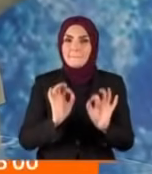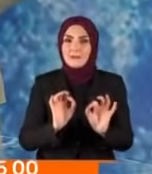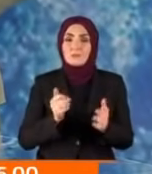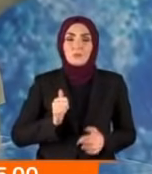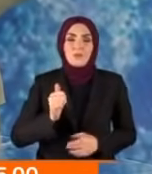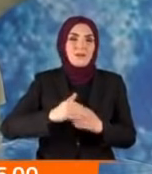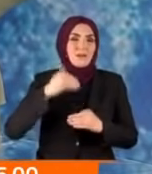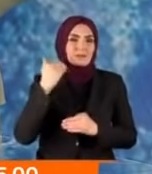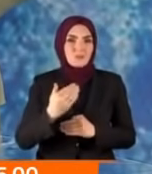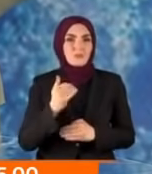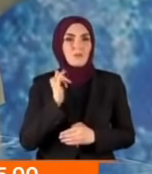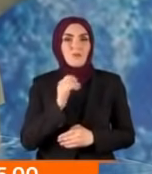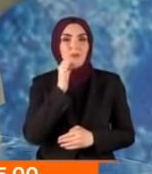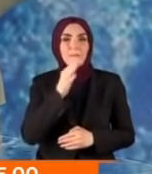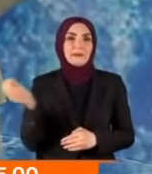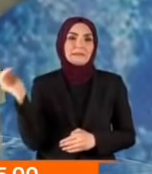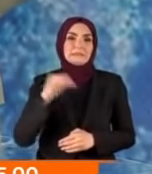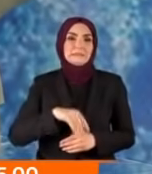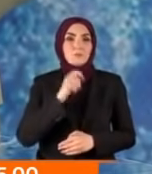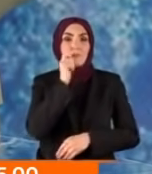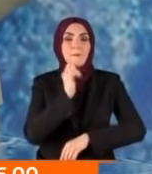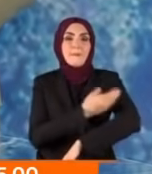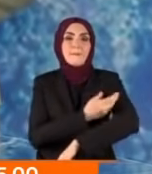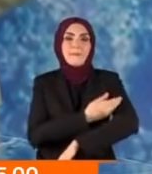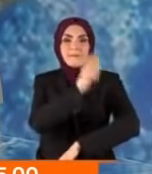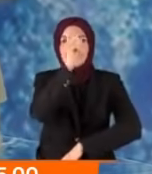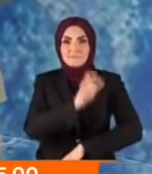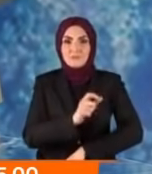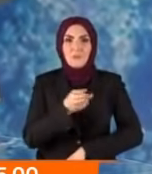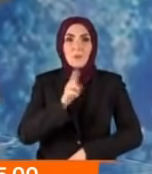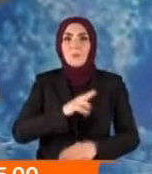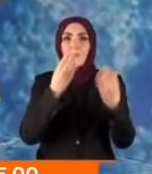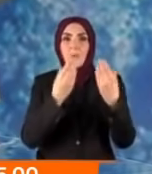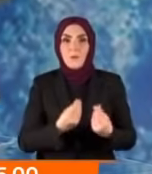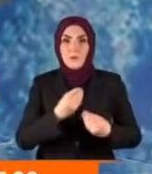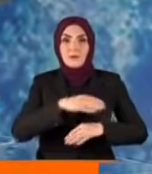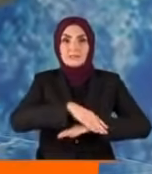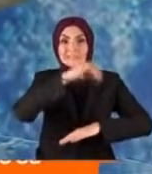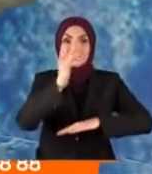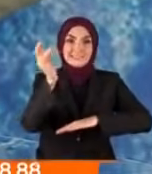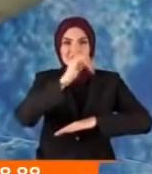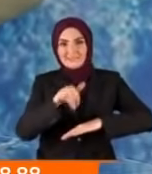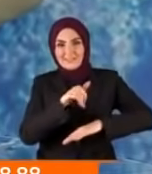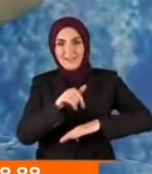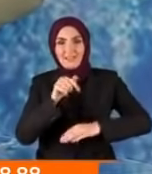geldi. Ukraynalı dağcının cansız bedeni zirvenin hemen alt kısmındaki kayalık alanda